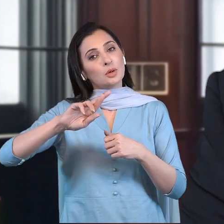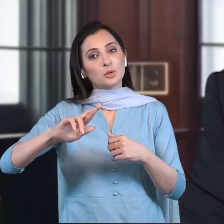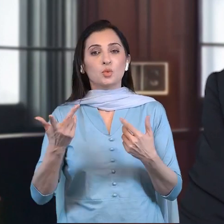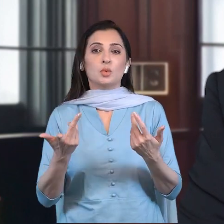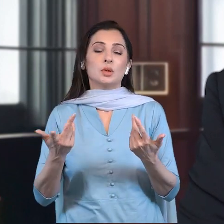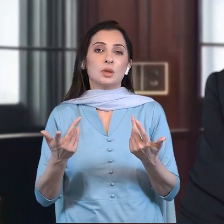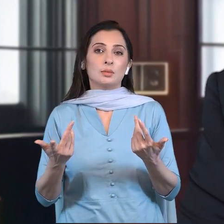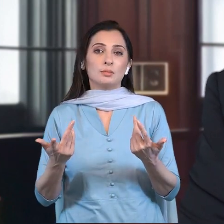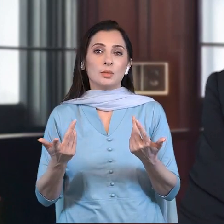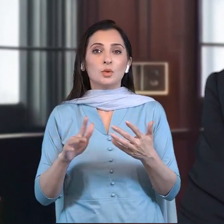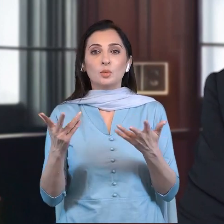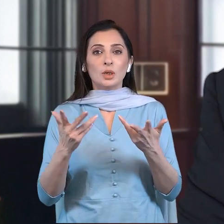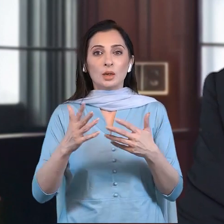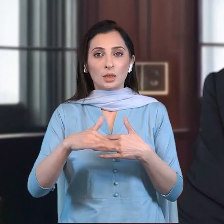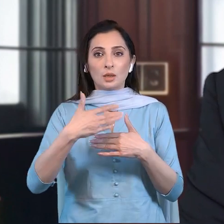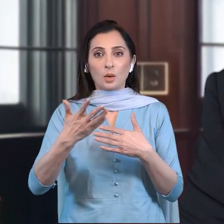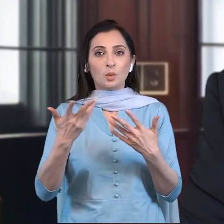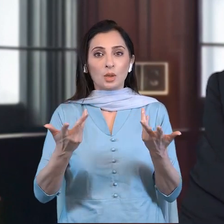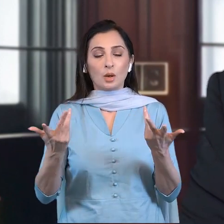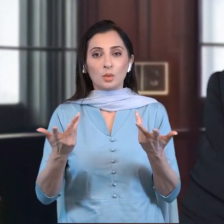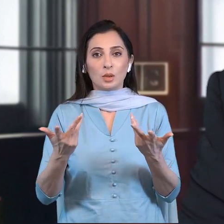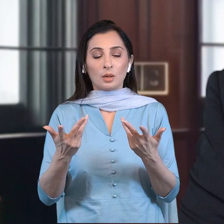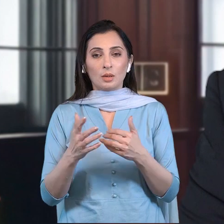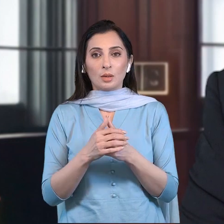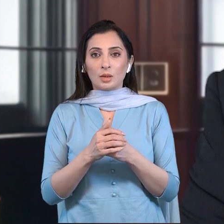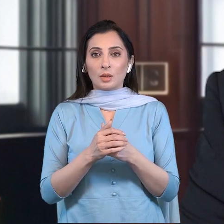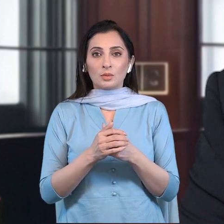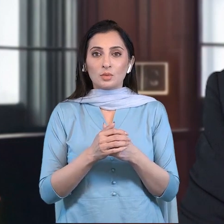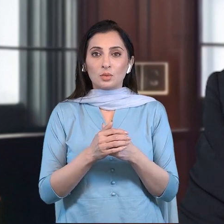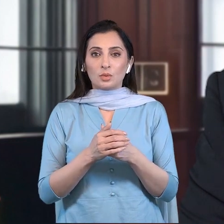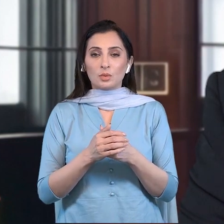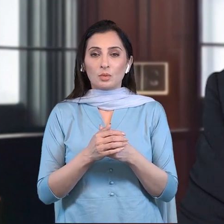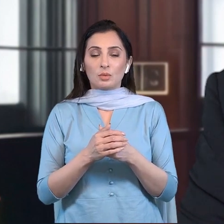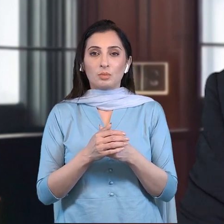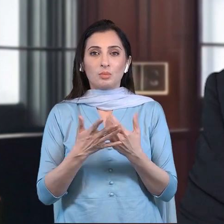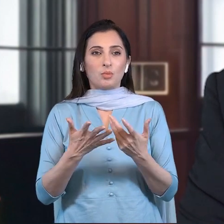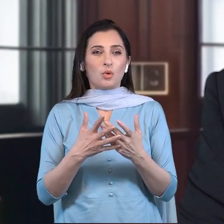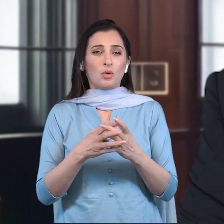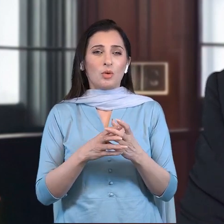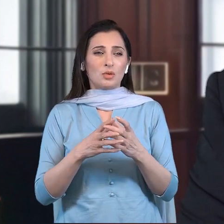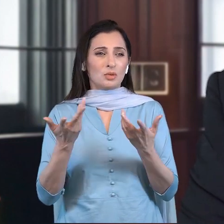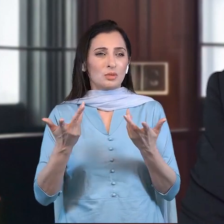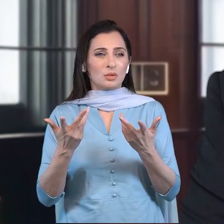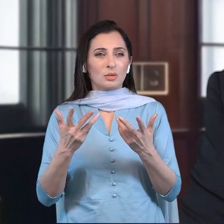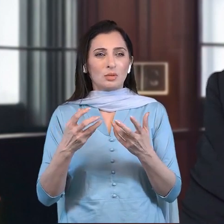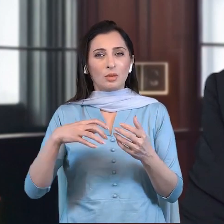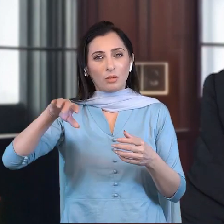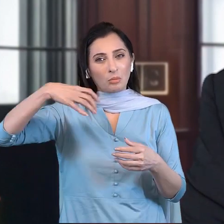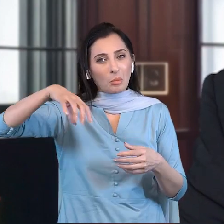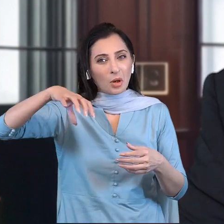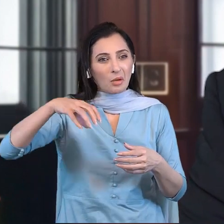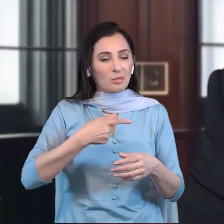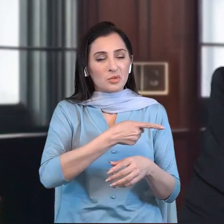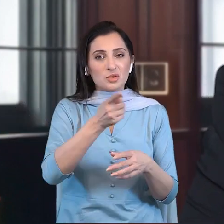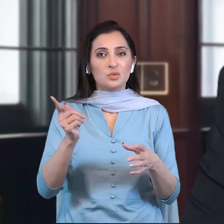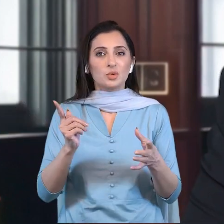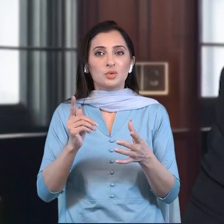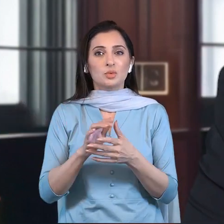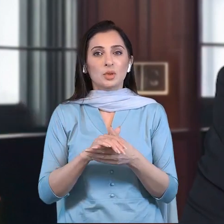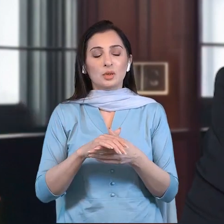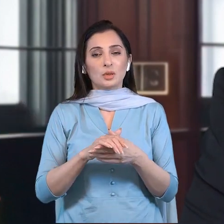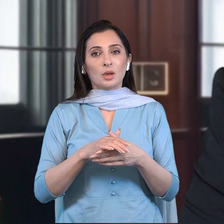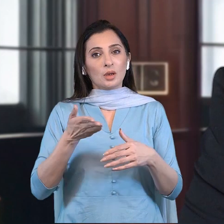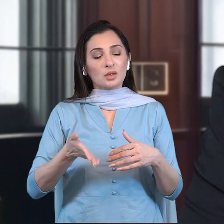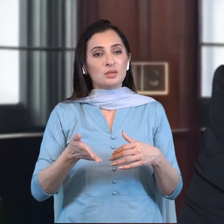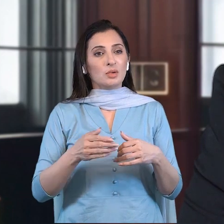بڑی الارمنگ سچویشن ہے ریگارڈنگ ڈائیورس اینڈ خلا، طلاق